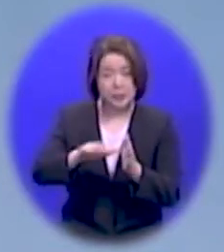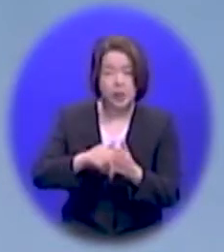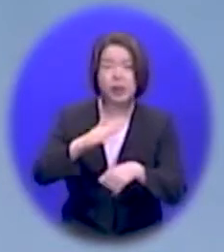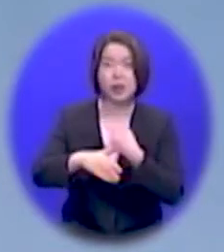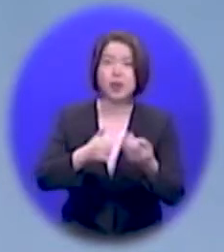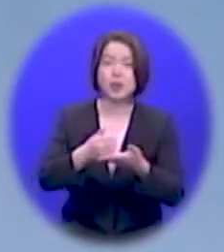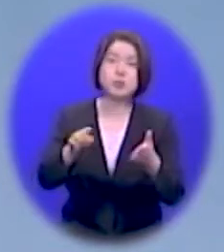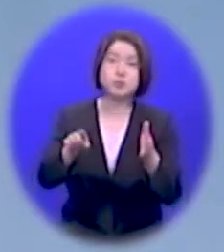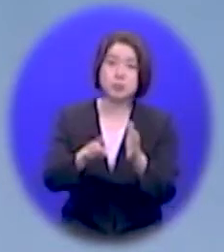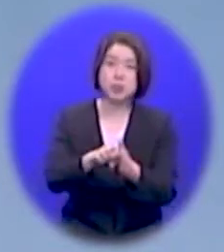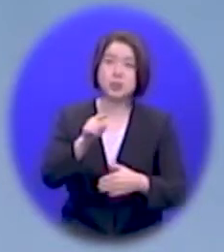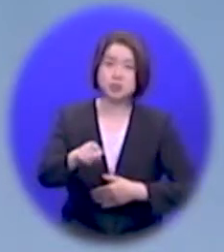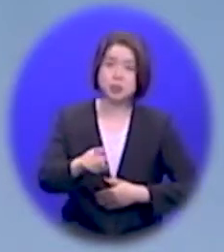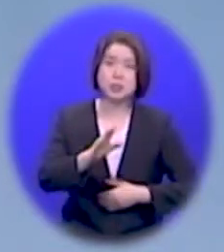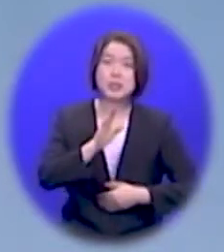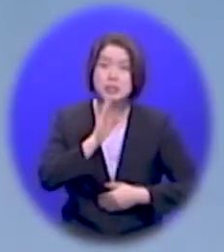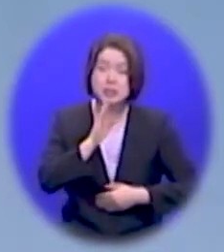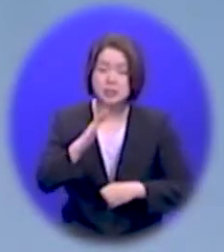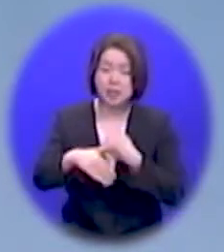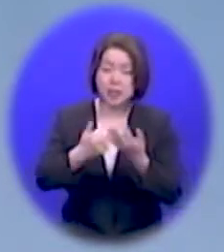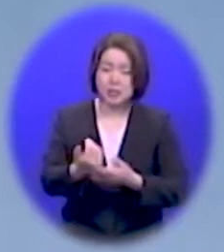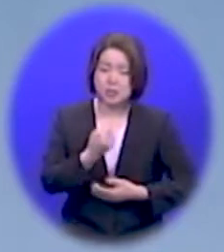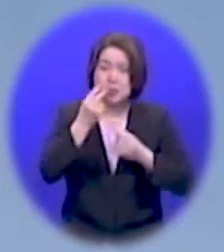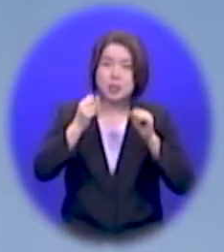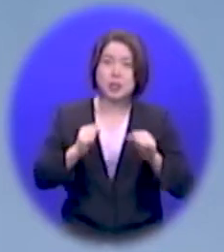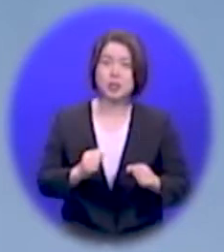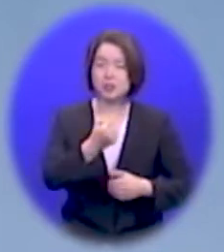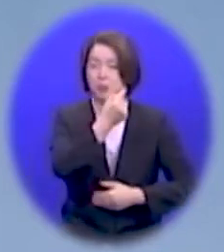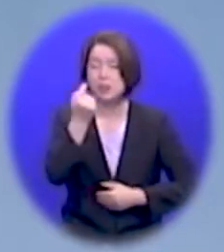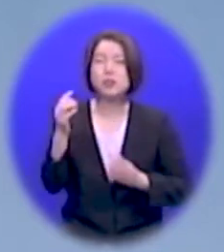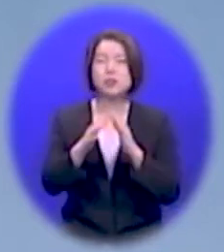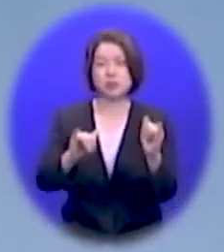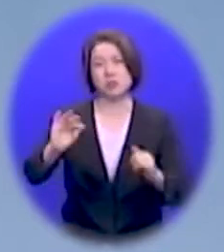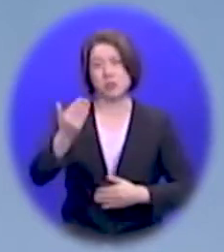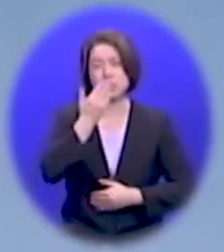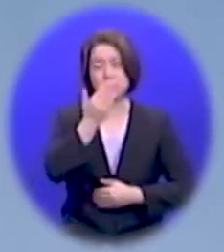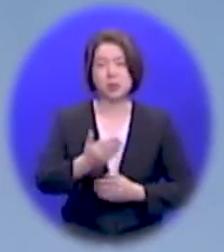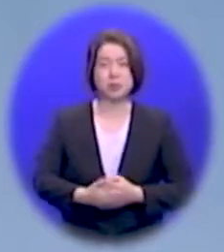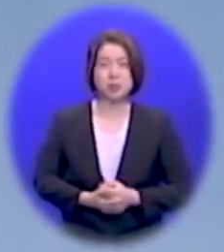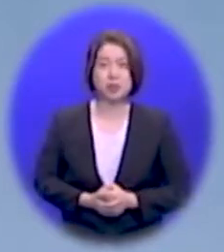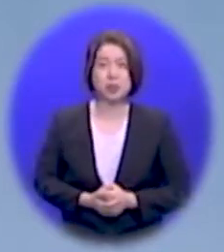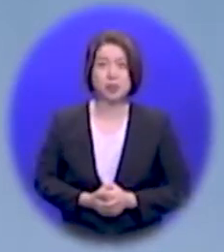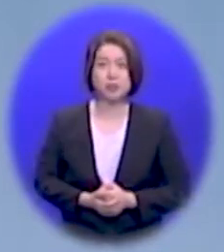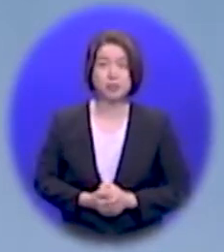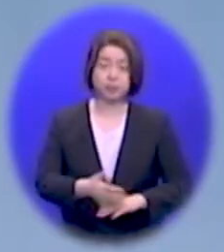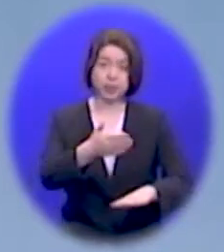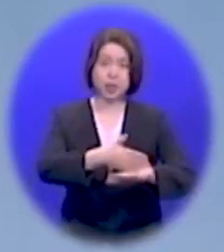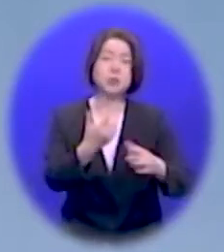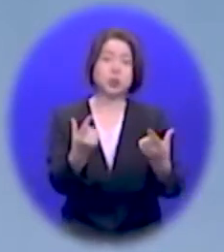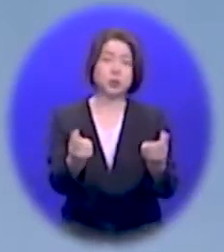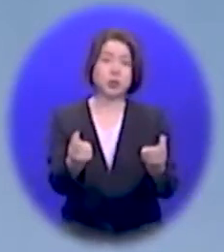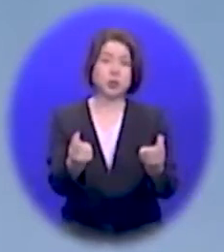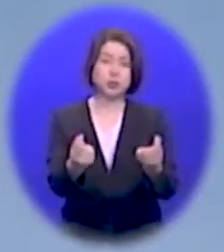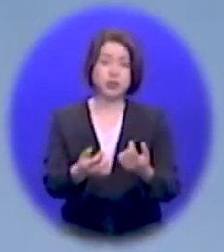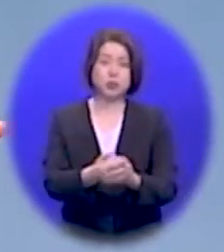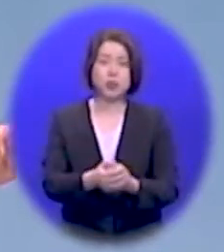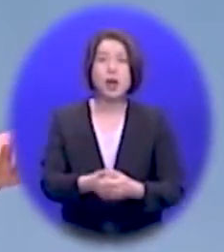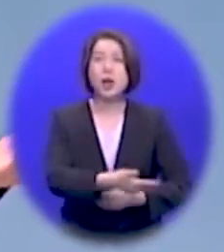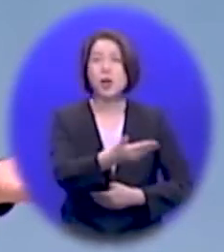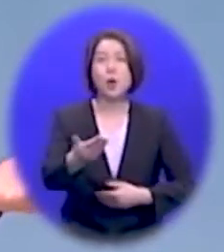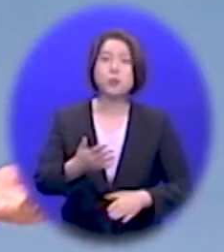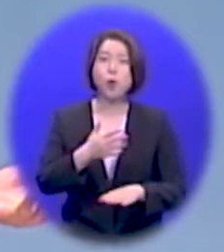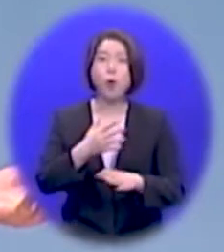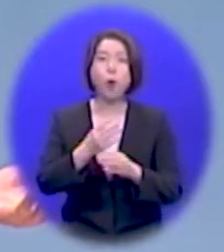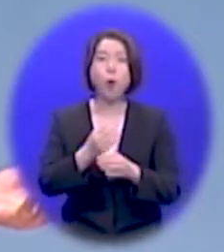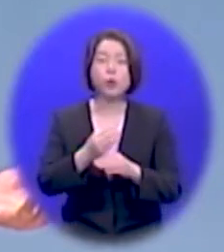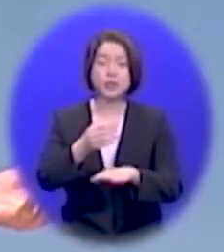비로소 하나님의 살아계신 증인이 되는 거죠 감사 도 마찬가지입니다 여러분은 언제